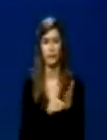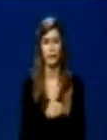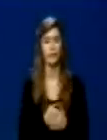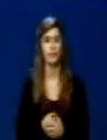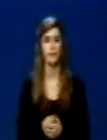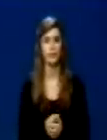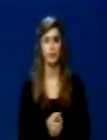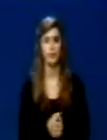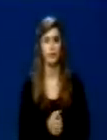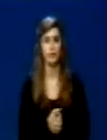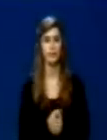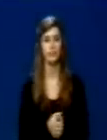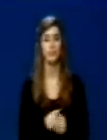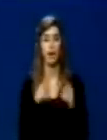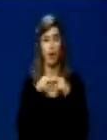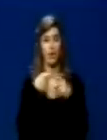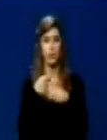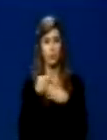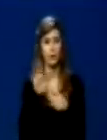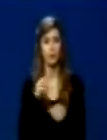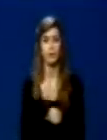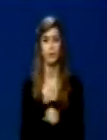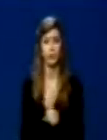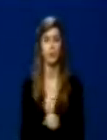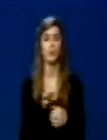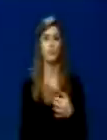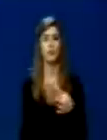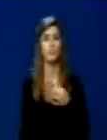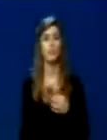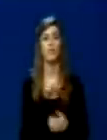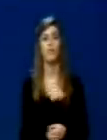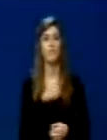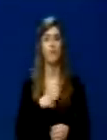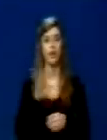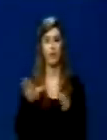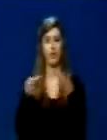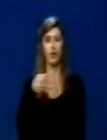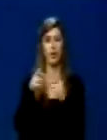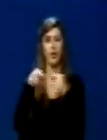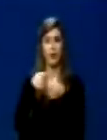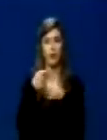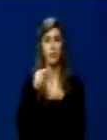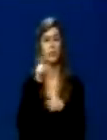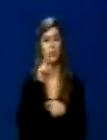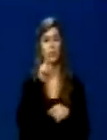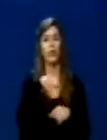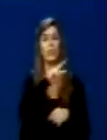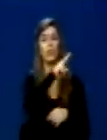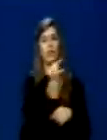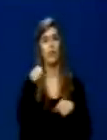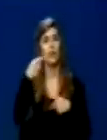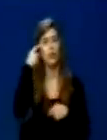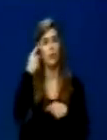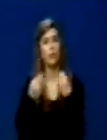këtu. Puna e AKP-s nuk lidhet vetëm atë që e ka bërë AKP-ja, por edhe atë që të tjerët pretendojnë që e ka bërë keq